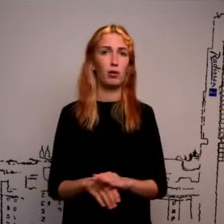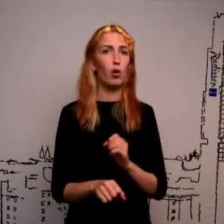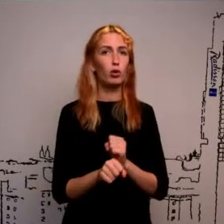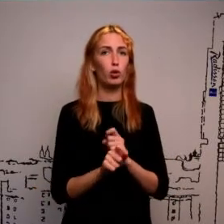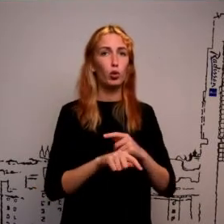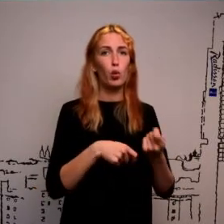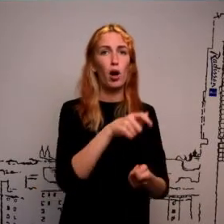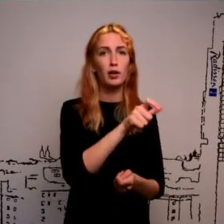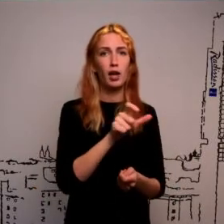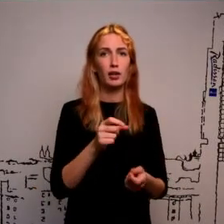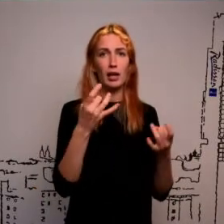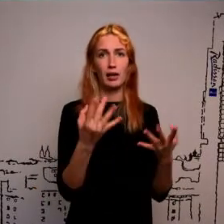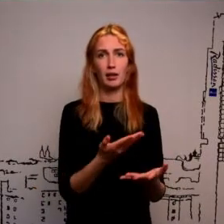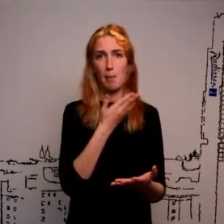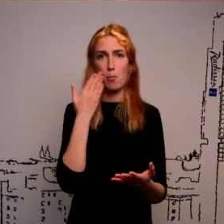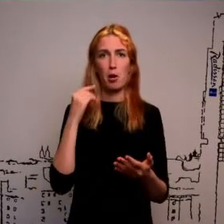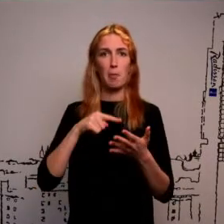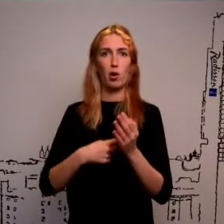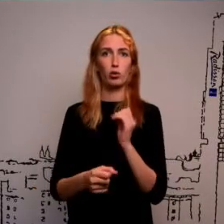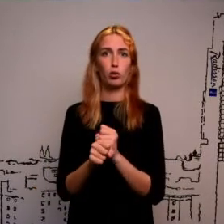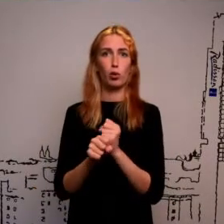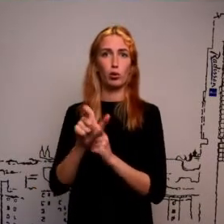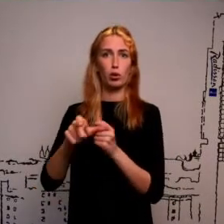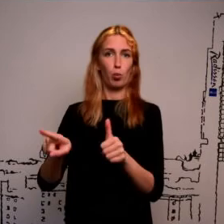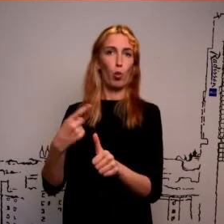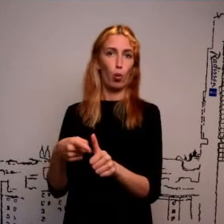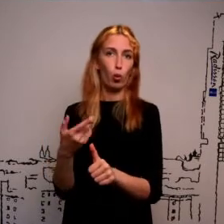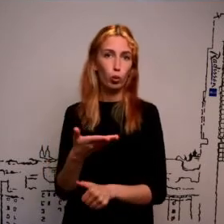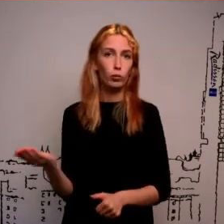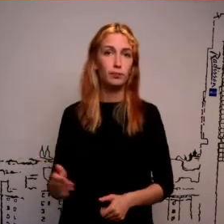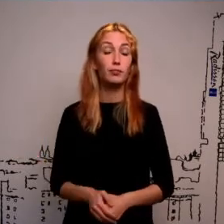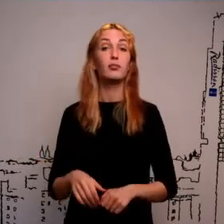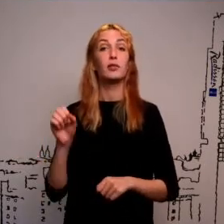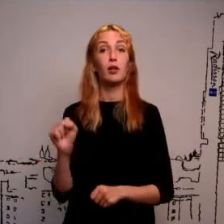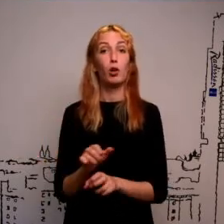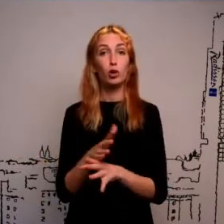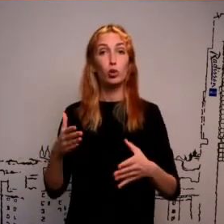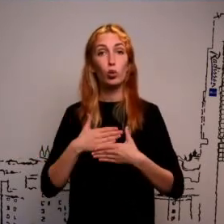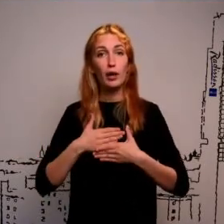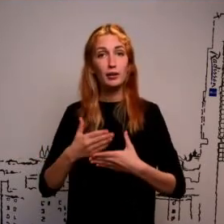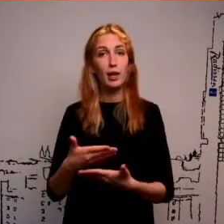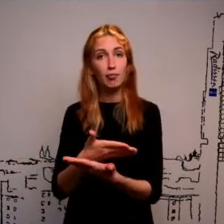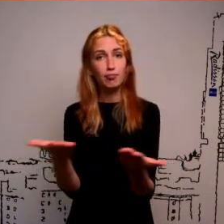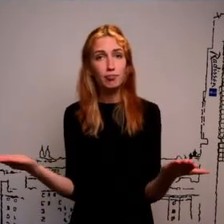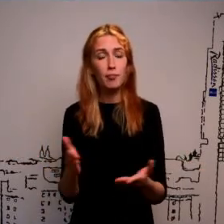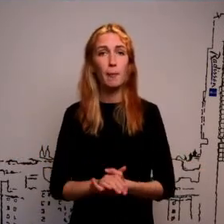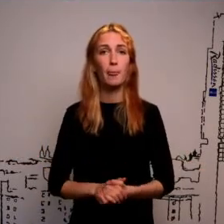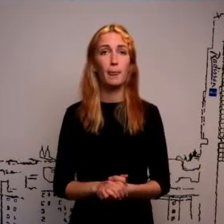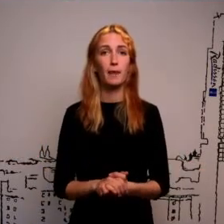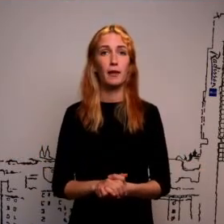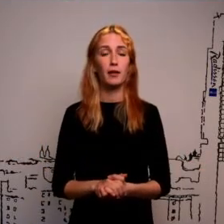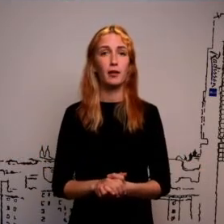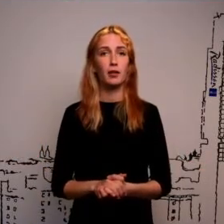lihtne ei ole, töötajad ei ole ju saada. Just. Suur tänu teile, Ene, Sirle ja Sven, selle